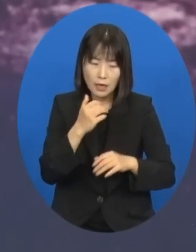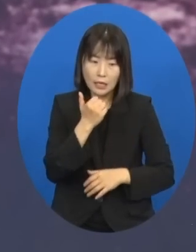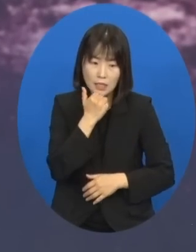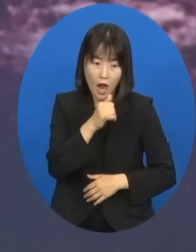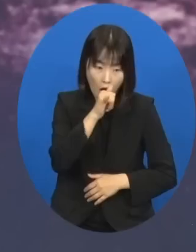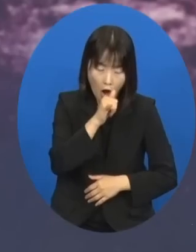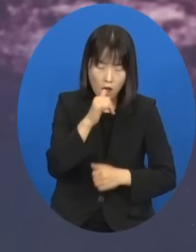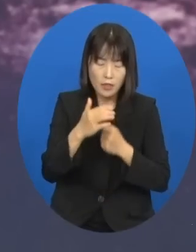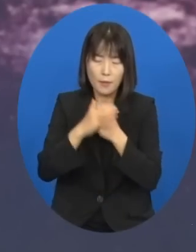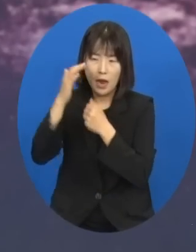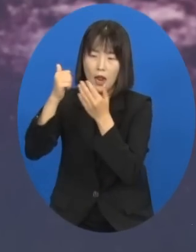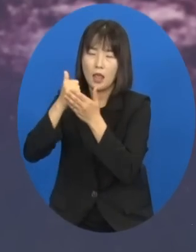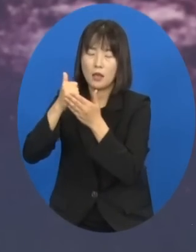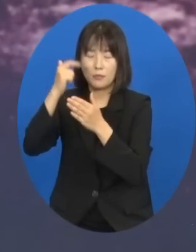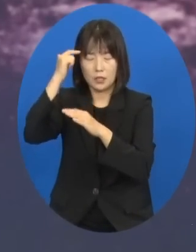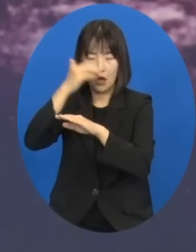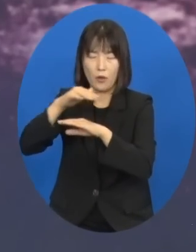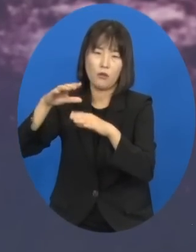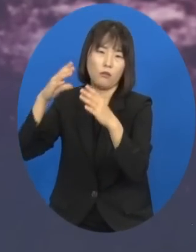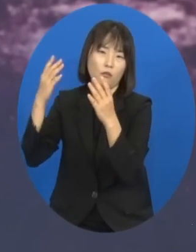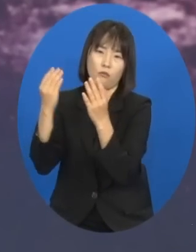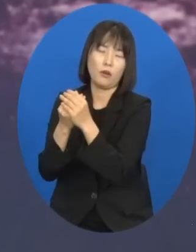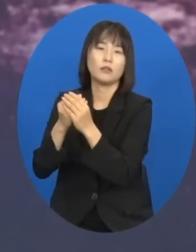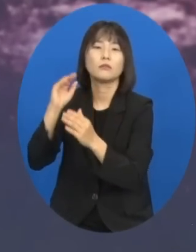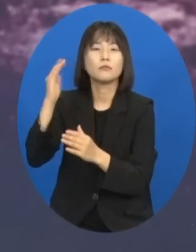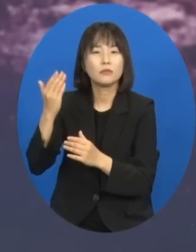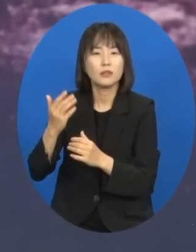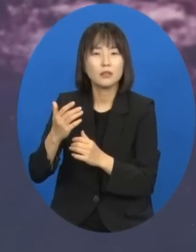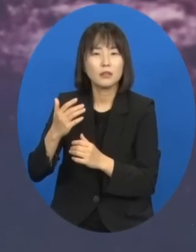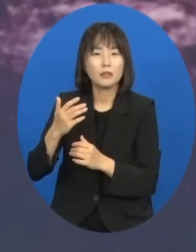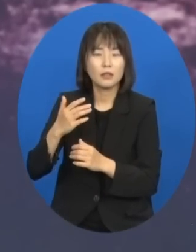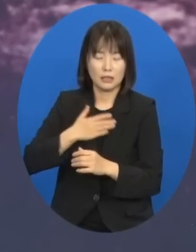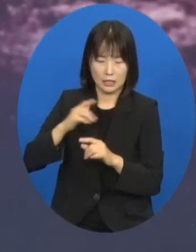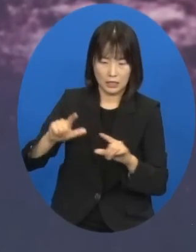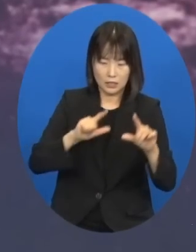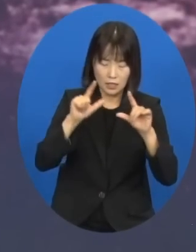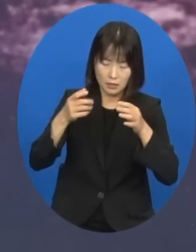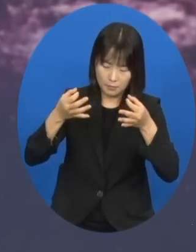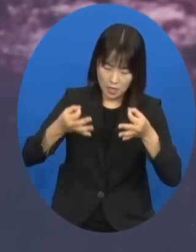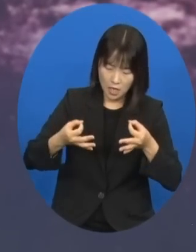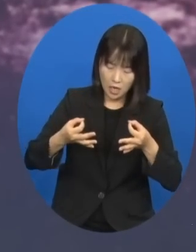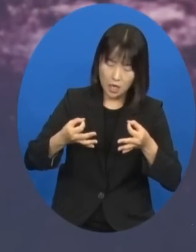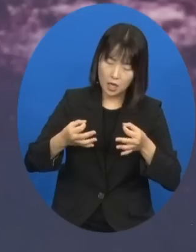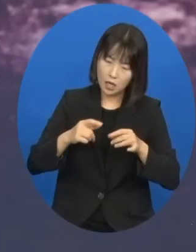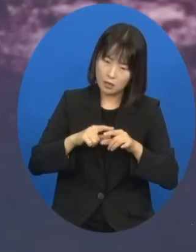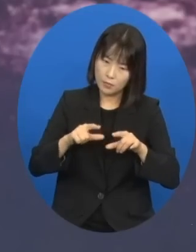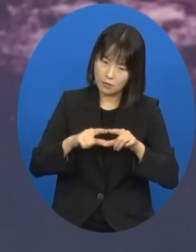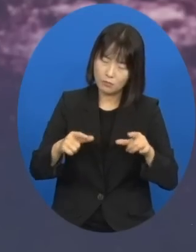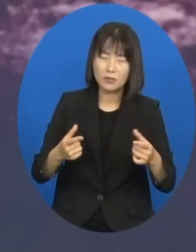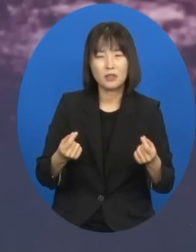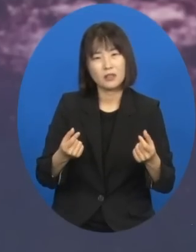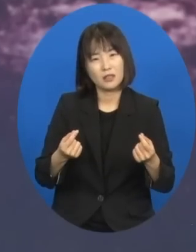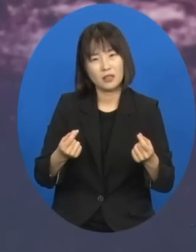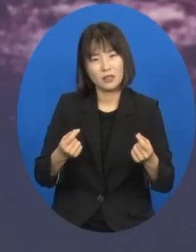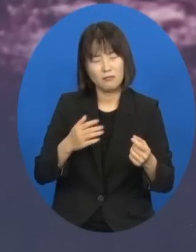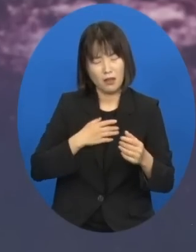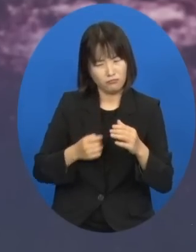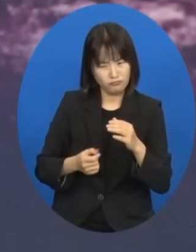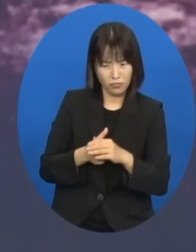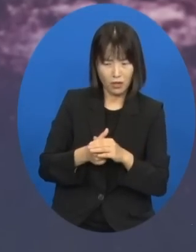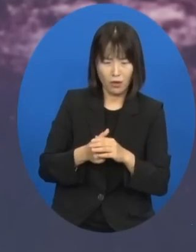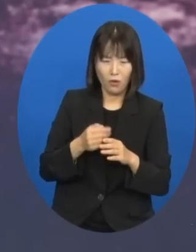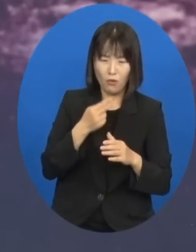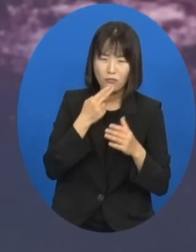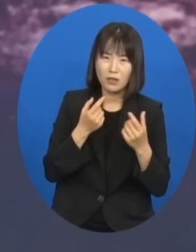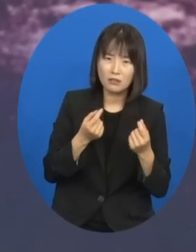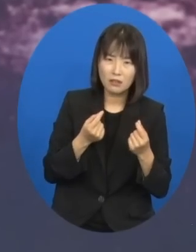완성이 되는 것이거든요. 여러분 삶이 보기에 내가 너무 평범해 보이십니까? 난 별로 특출난 것이 없어 보입니까?